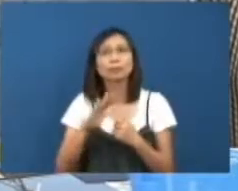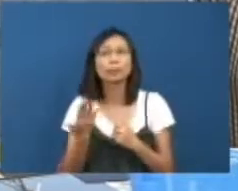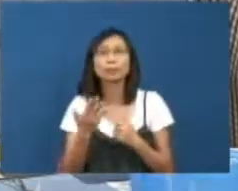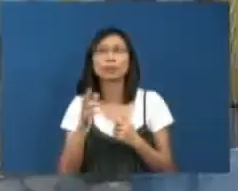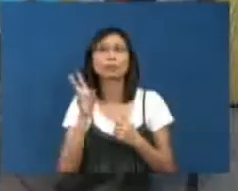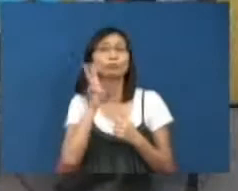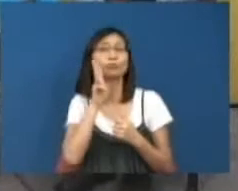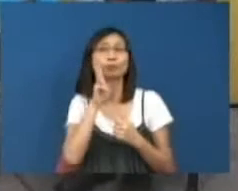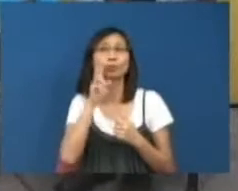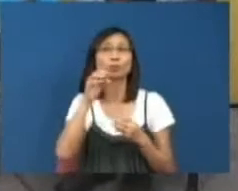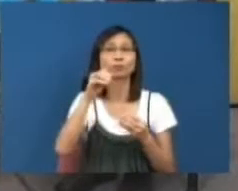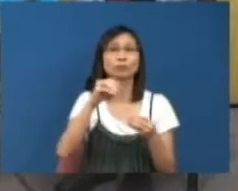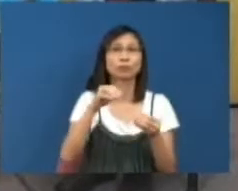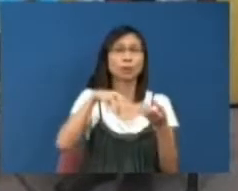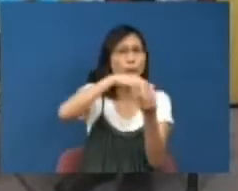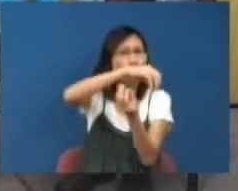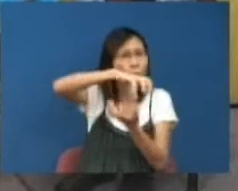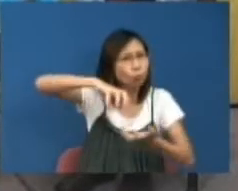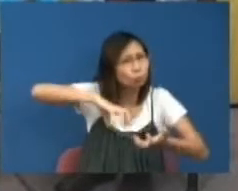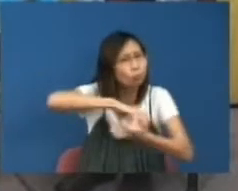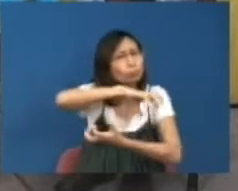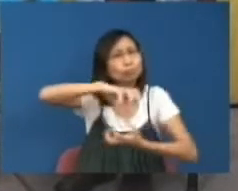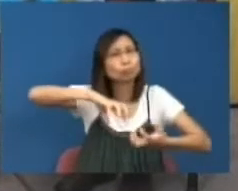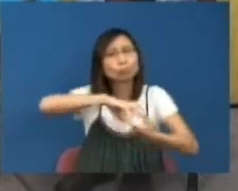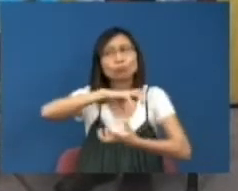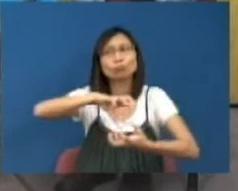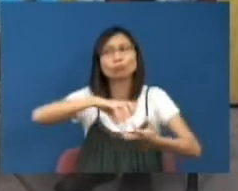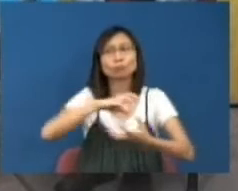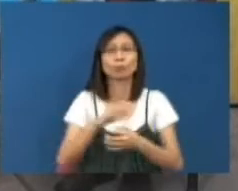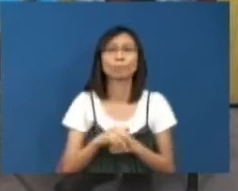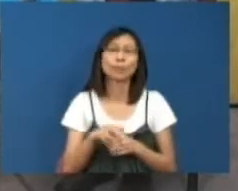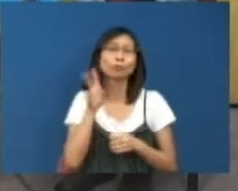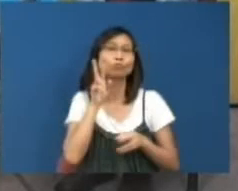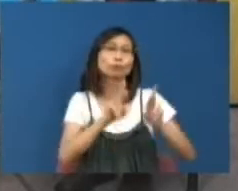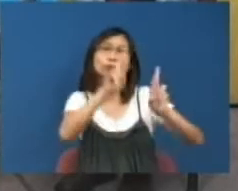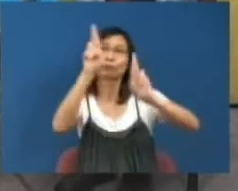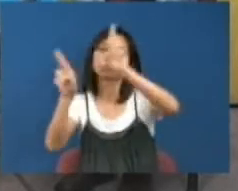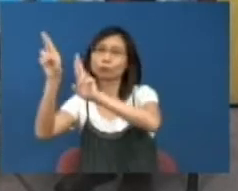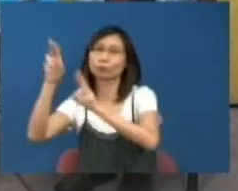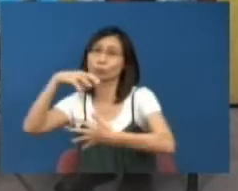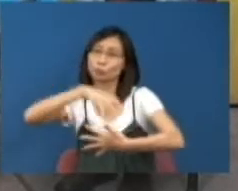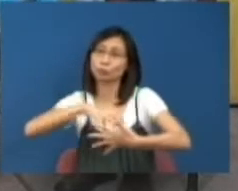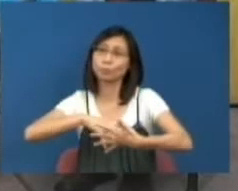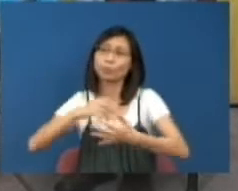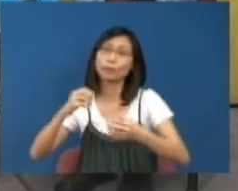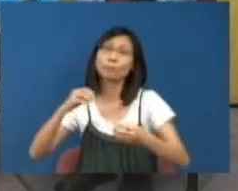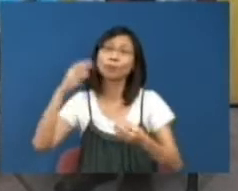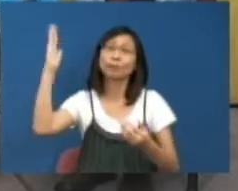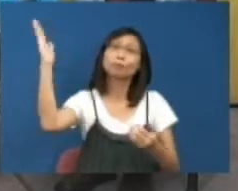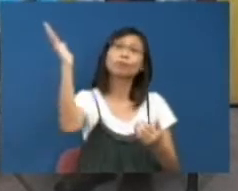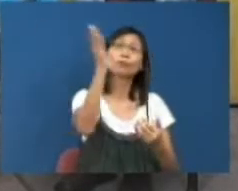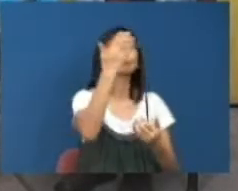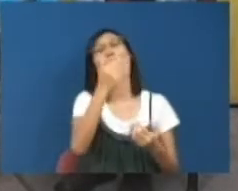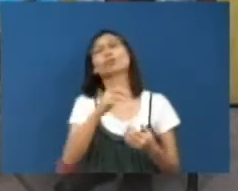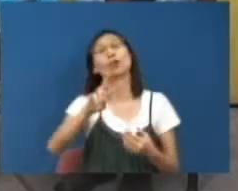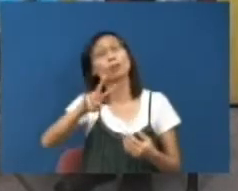流或者端流， 係 好裏邊好多漩渦，因為喺個城市裏邊啊，啲風吹過經過嘅地方，佢已經產生好